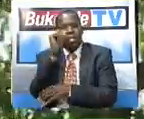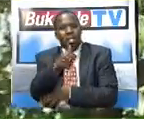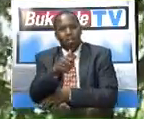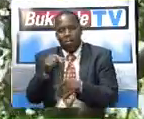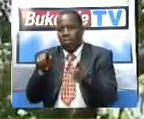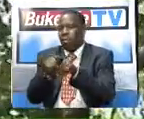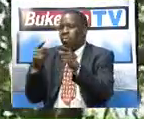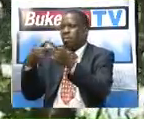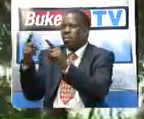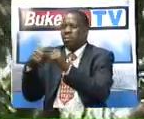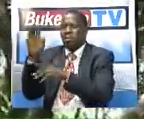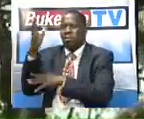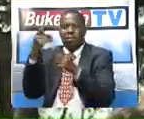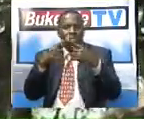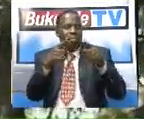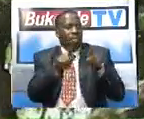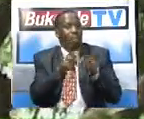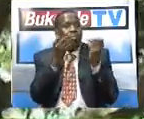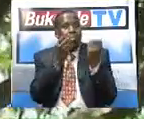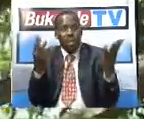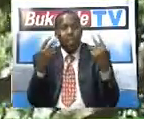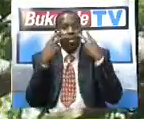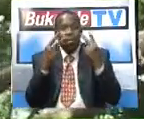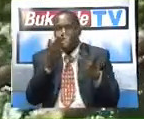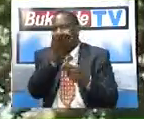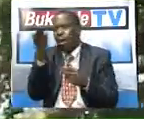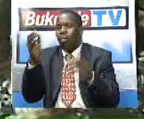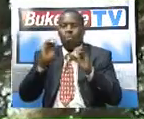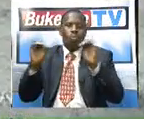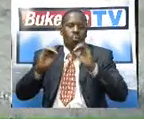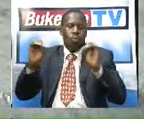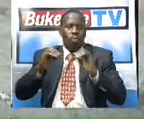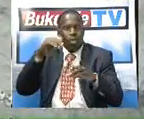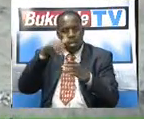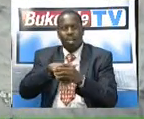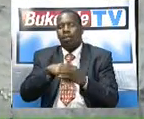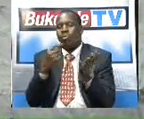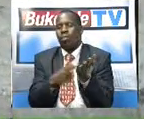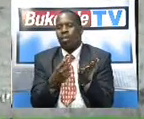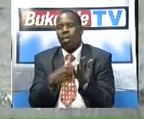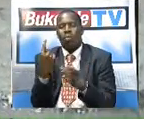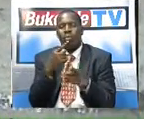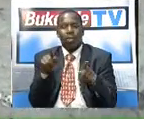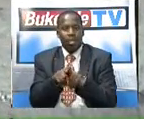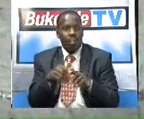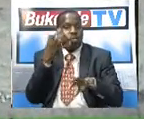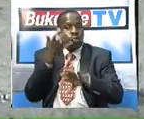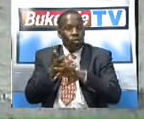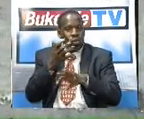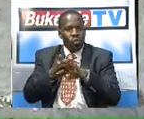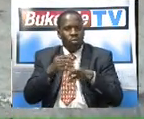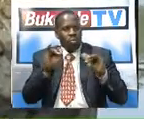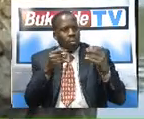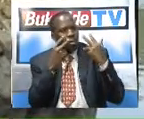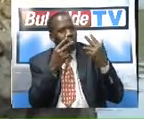emivule n'ebika ebirala nga mingi ku gino tegisangika mu bitundu by'ensi ebirala. Wano era waliwo amayinja ng'enkula yaago